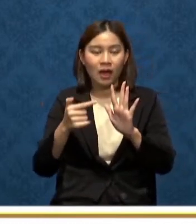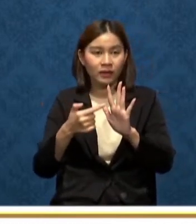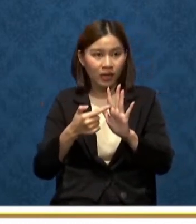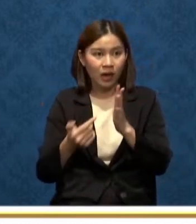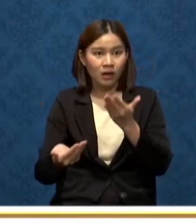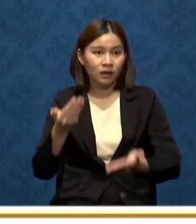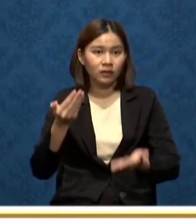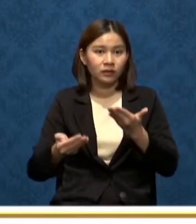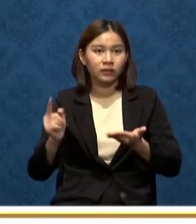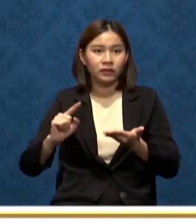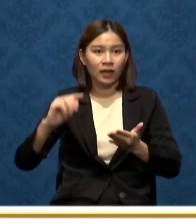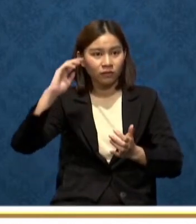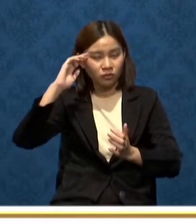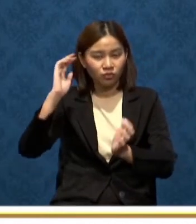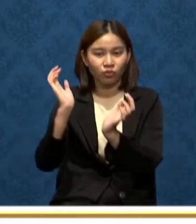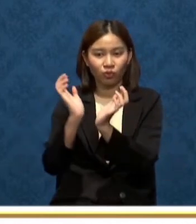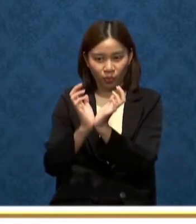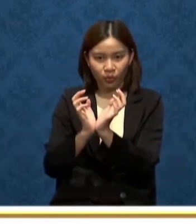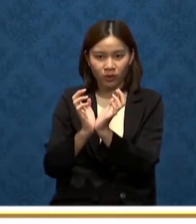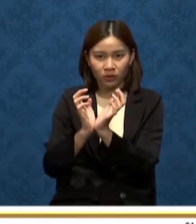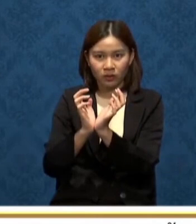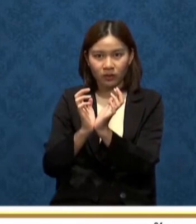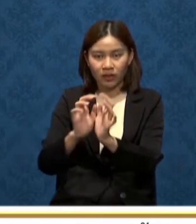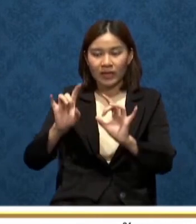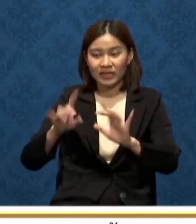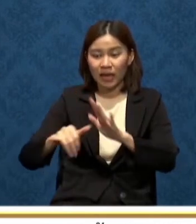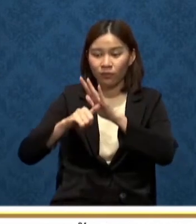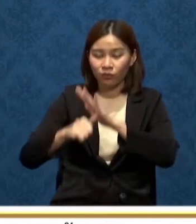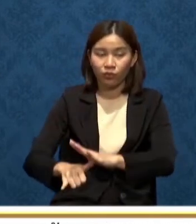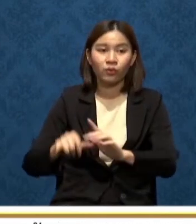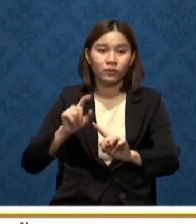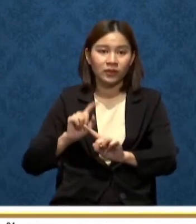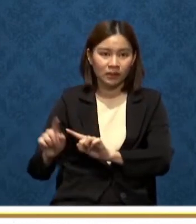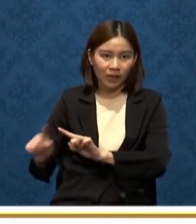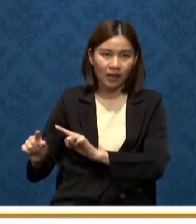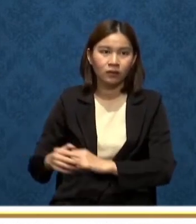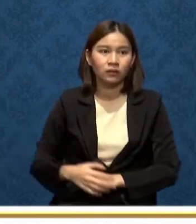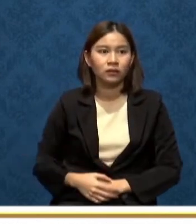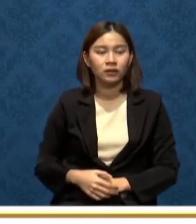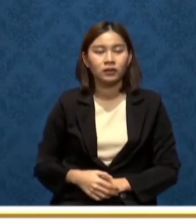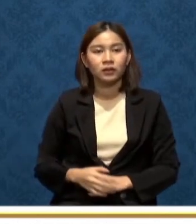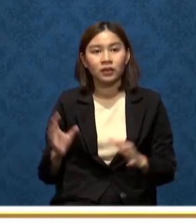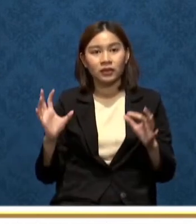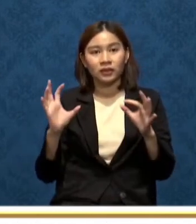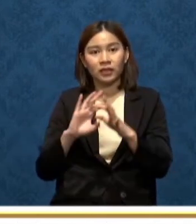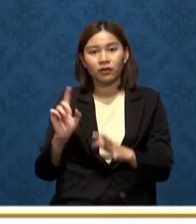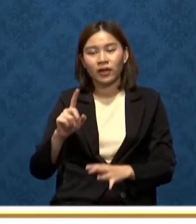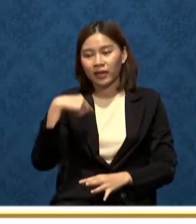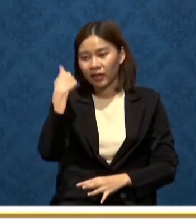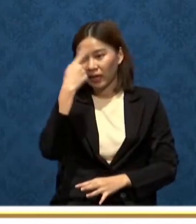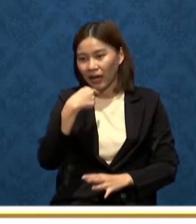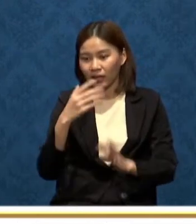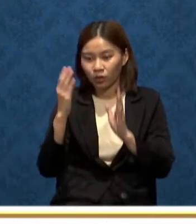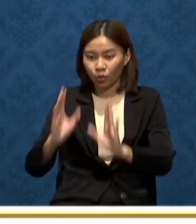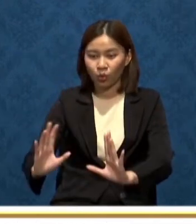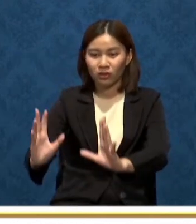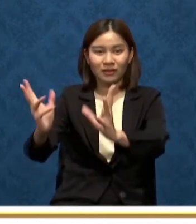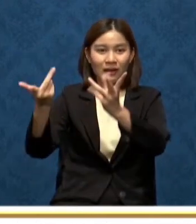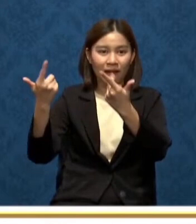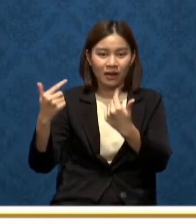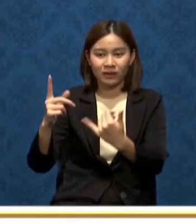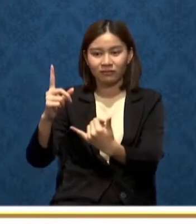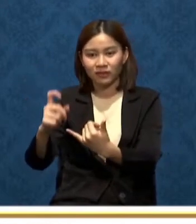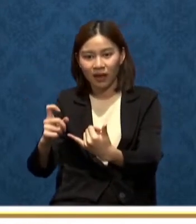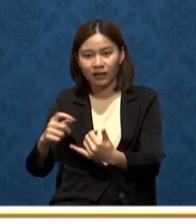ediมในดบLike dishesที่หายสาบสูญนั้น ไม่จำเป็นต้อง